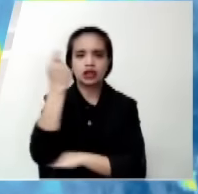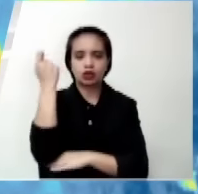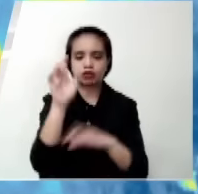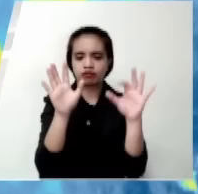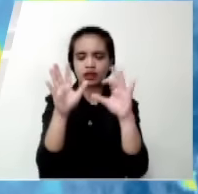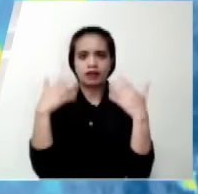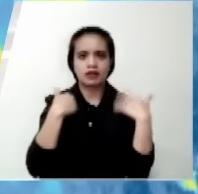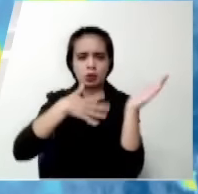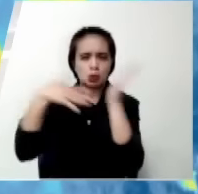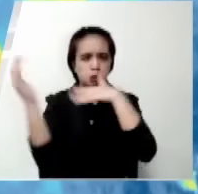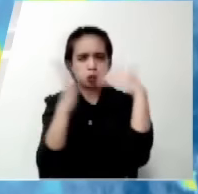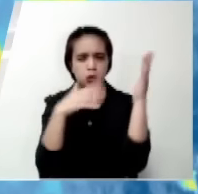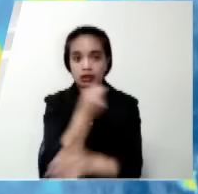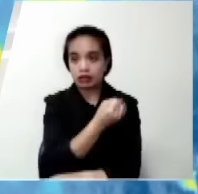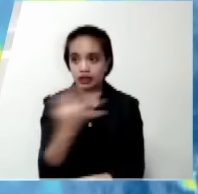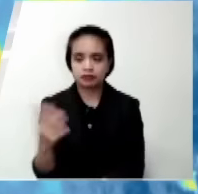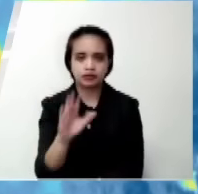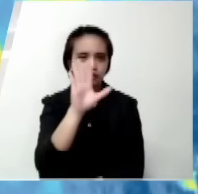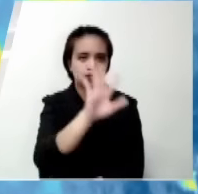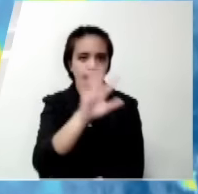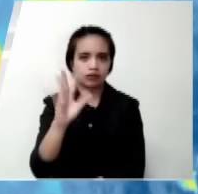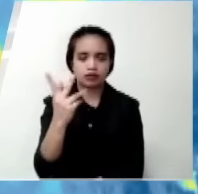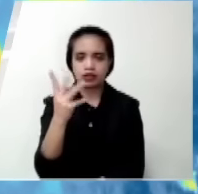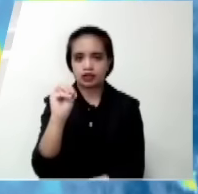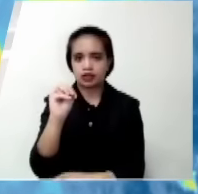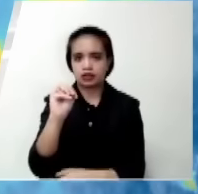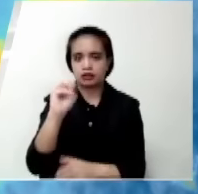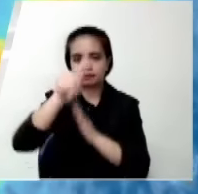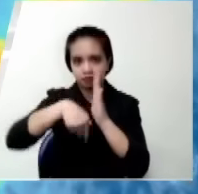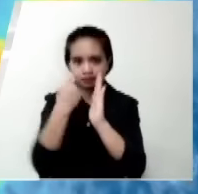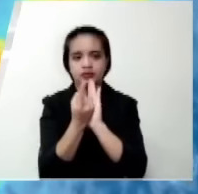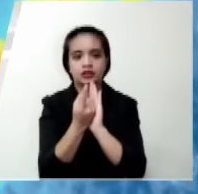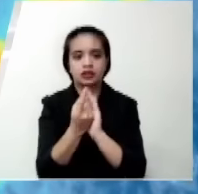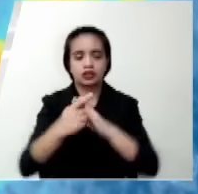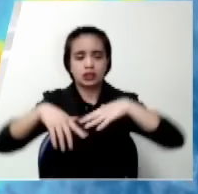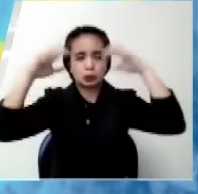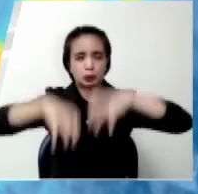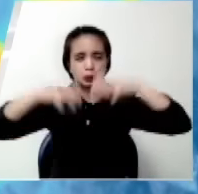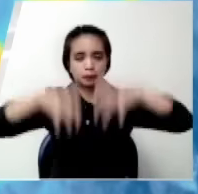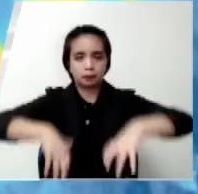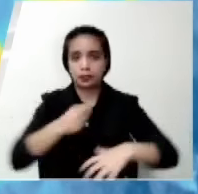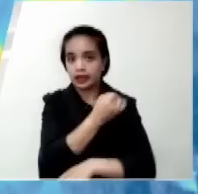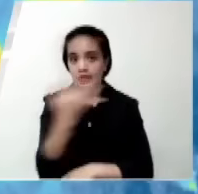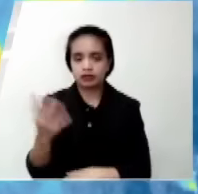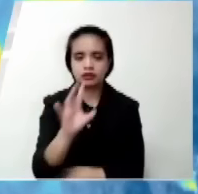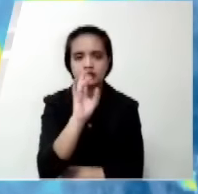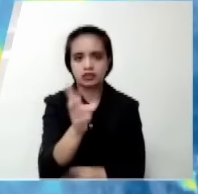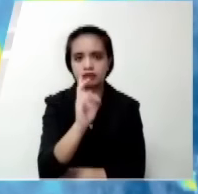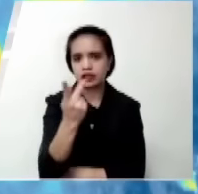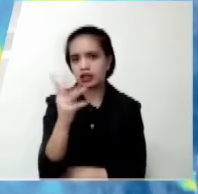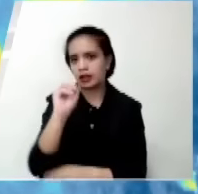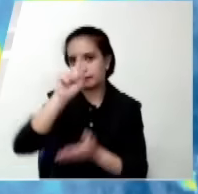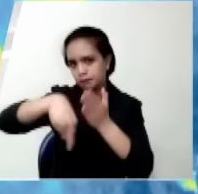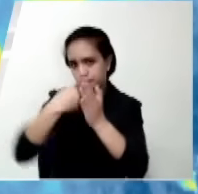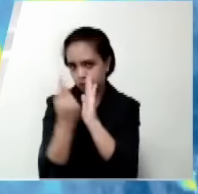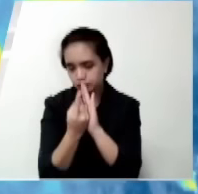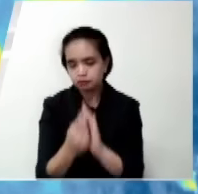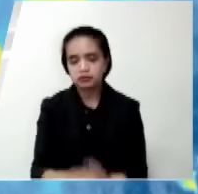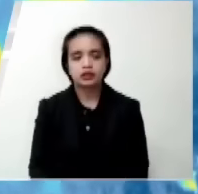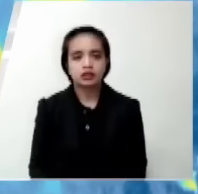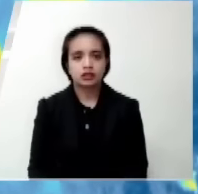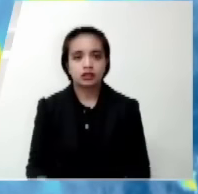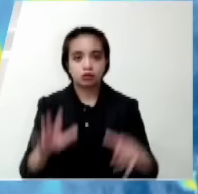hangin na abot ng 55 kilometers per hour at pagbugso naman na papalo sa 70 kilometers per hour. Pan-northwest